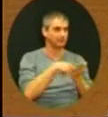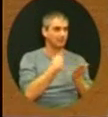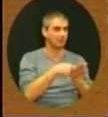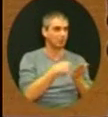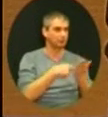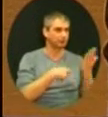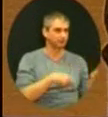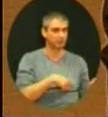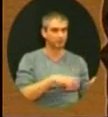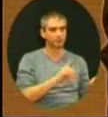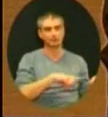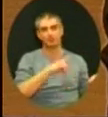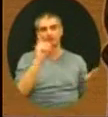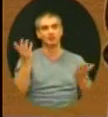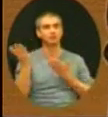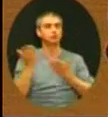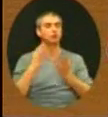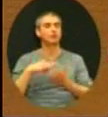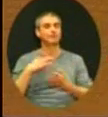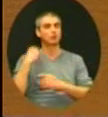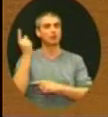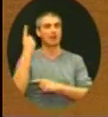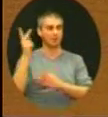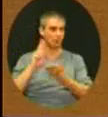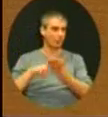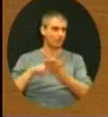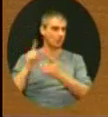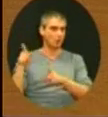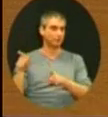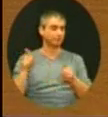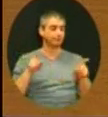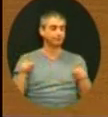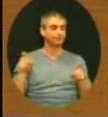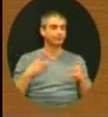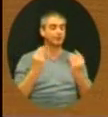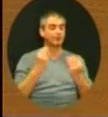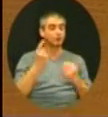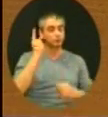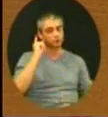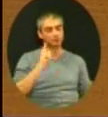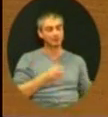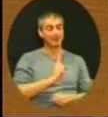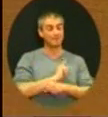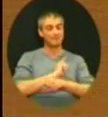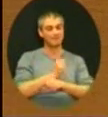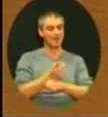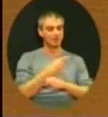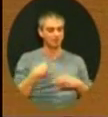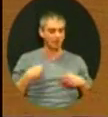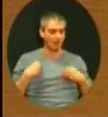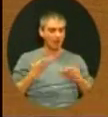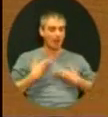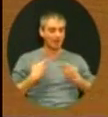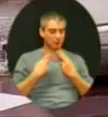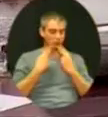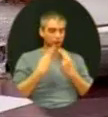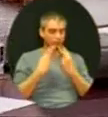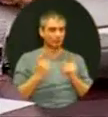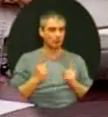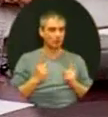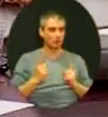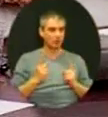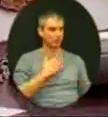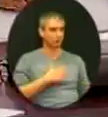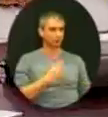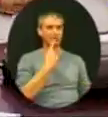האוצר, לבין שירותי בריאות כללית, ומישהו יצטרך מיד לתת לנו תשובות. אני